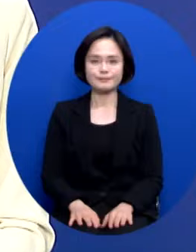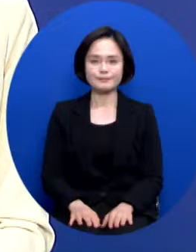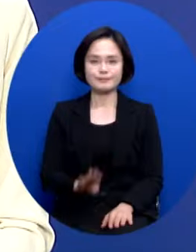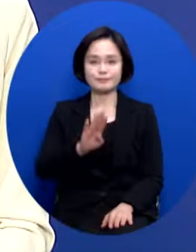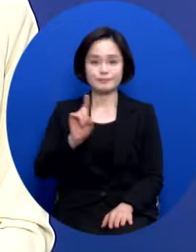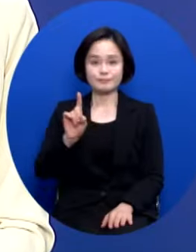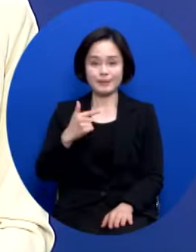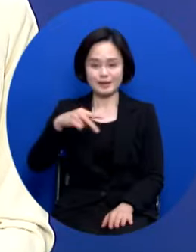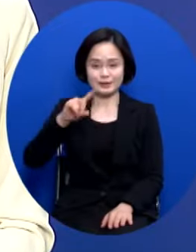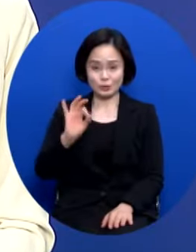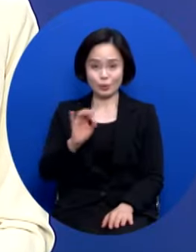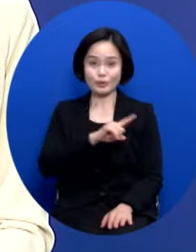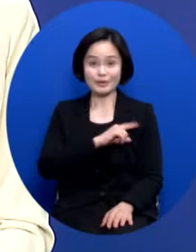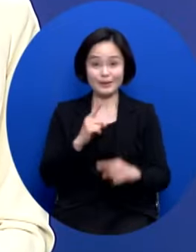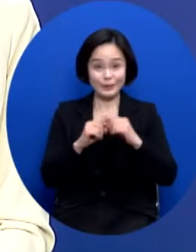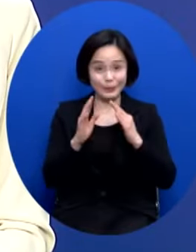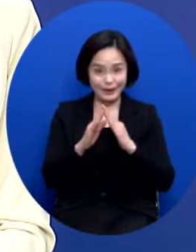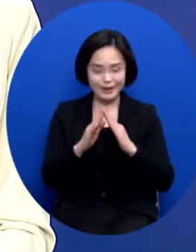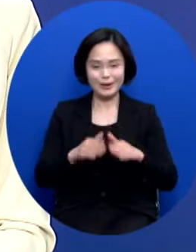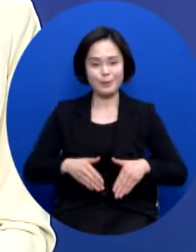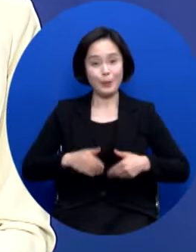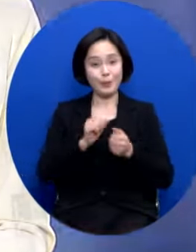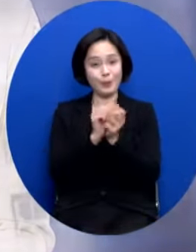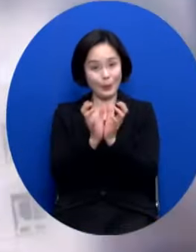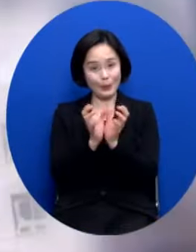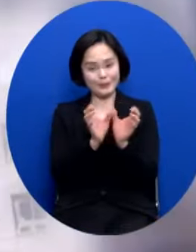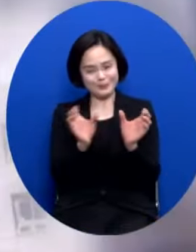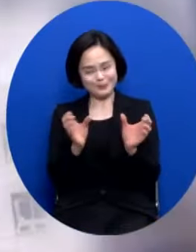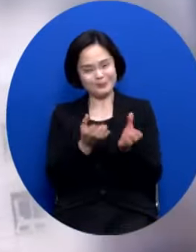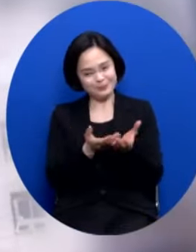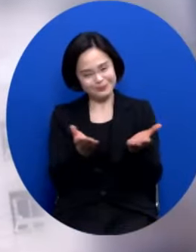반송제일교회가 봄꽃 나눔 축제를 개최했습니다.